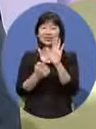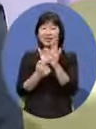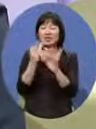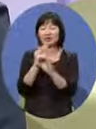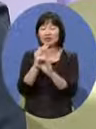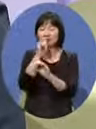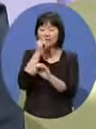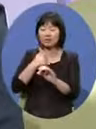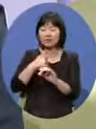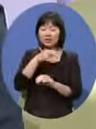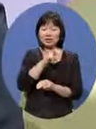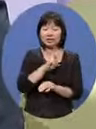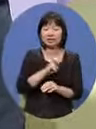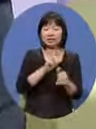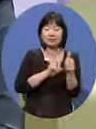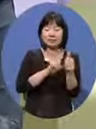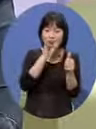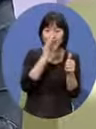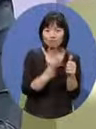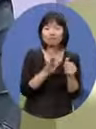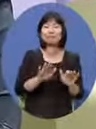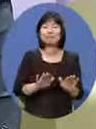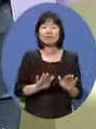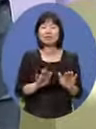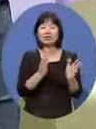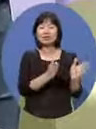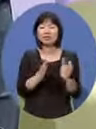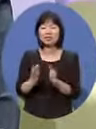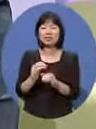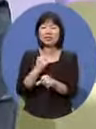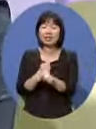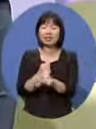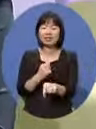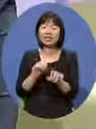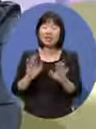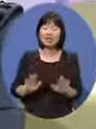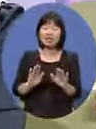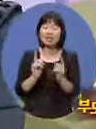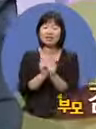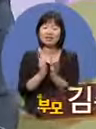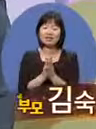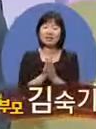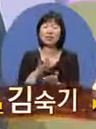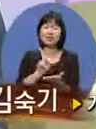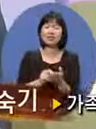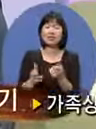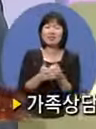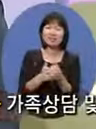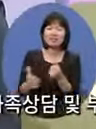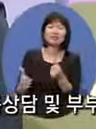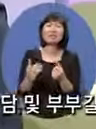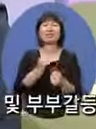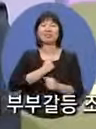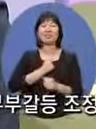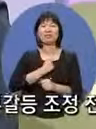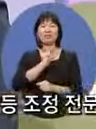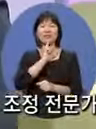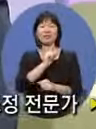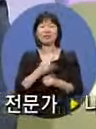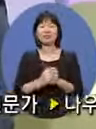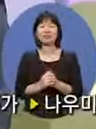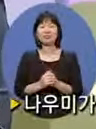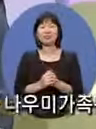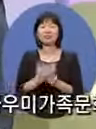나타나요. 우리 심진호 씨는 그 정리정돈 뭐 이런 이제 현실적인 부분 때문에 또 답답했다고 얘기하시고,